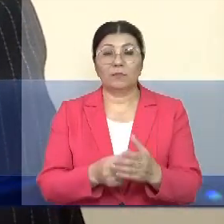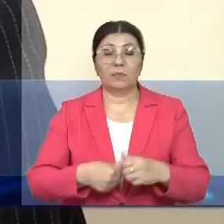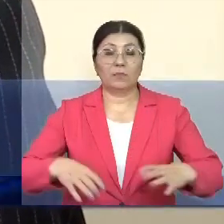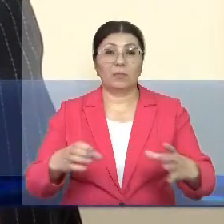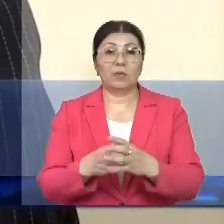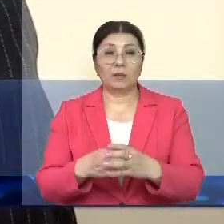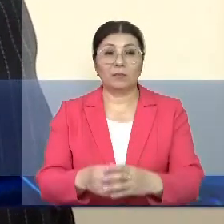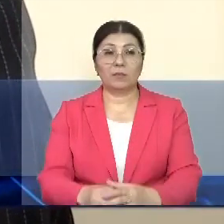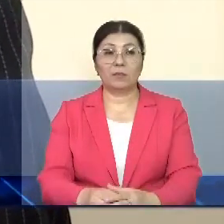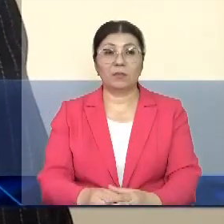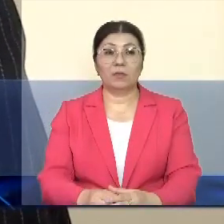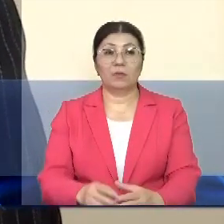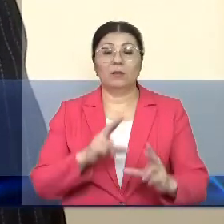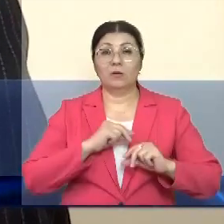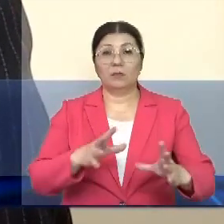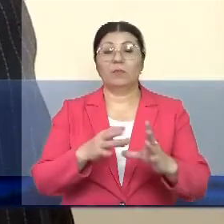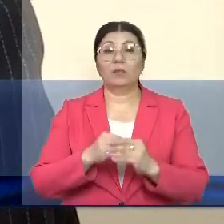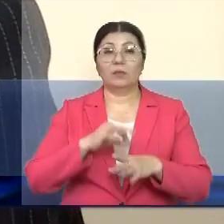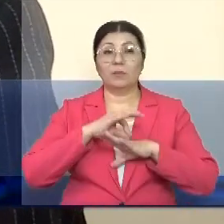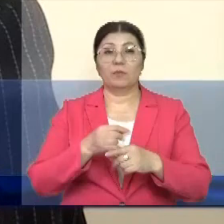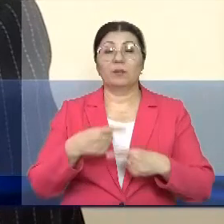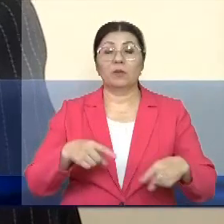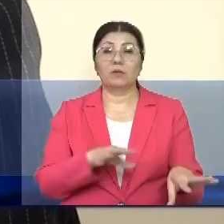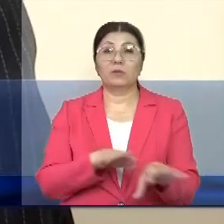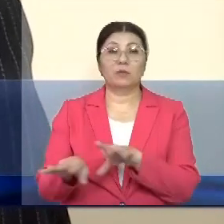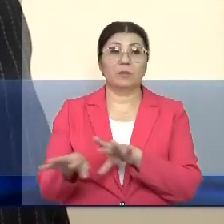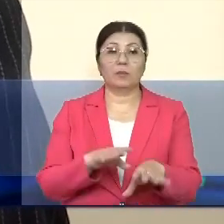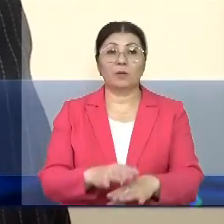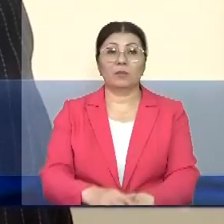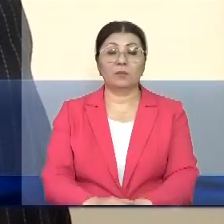организации, и совместно проводятся различные мероприятия